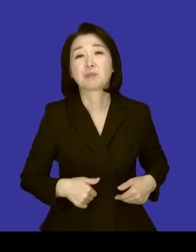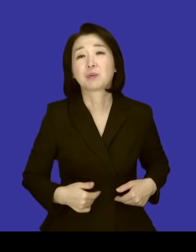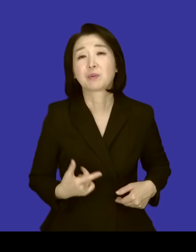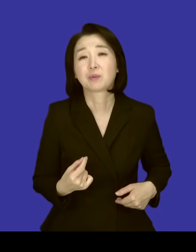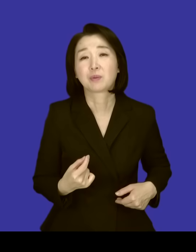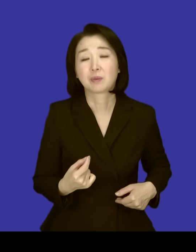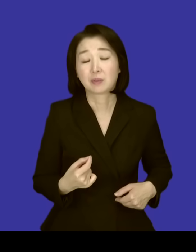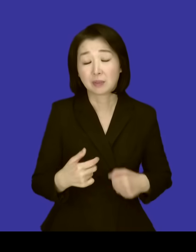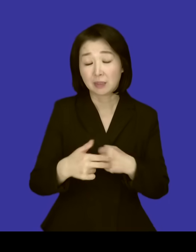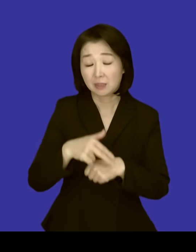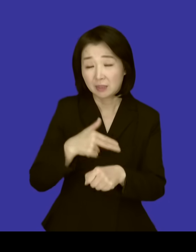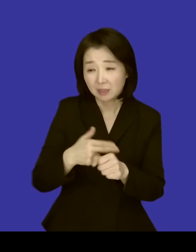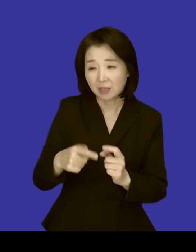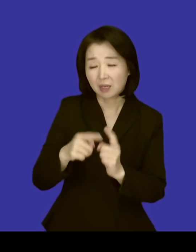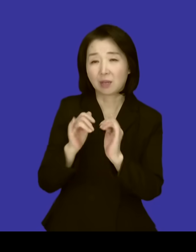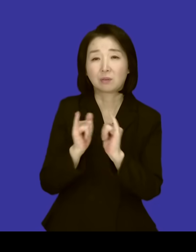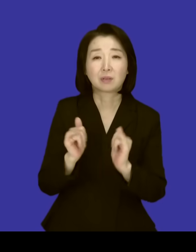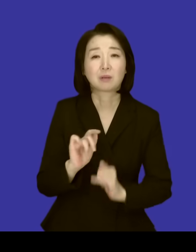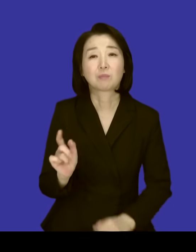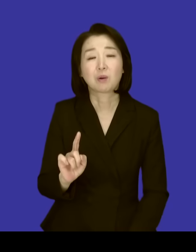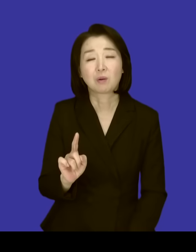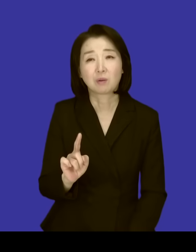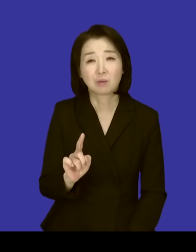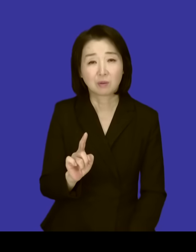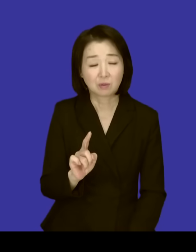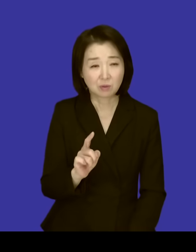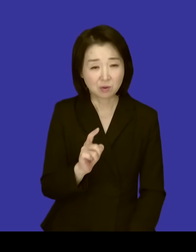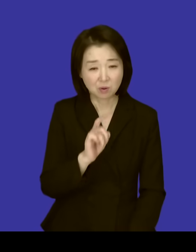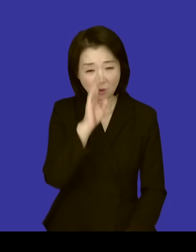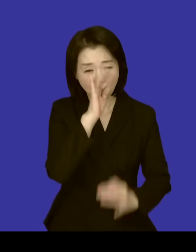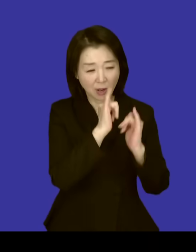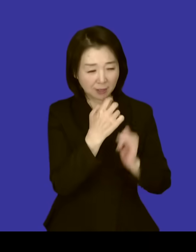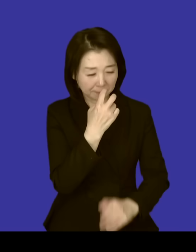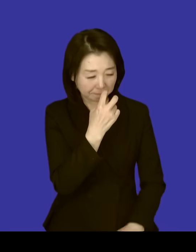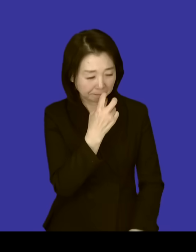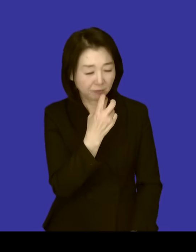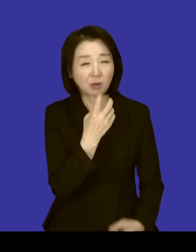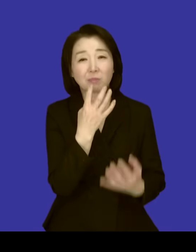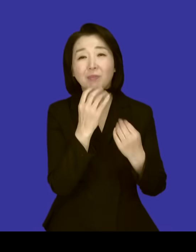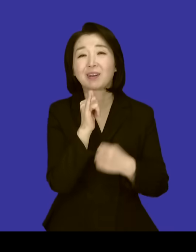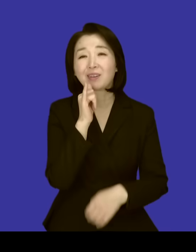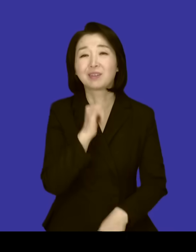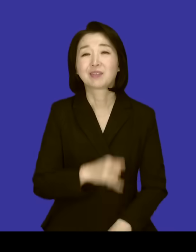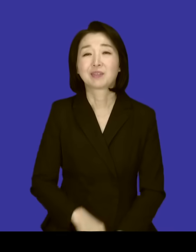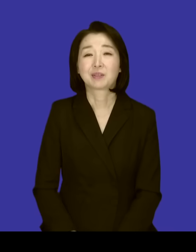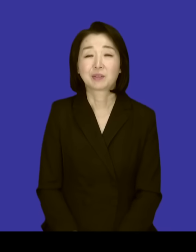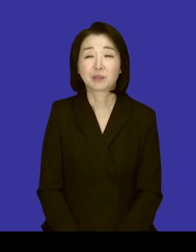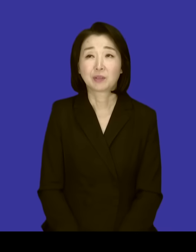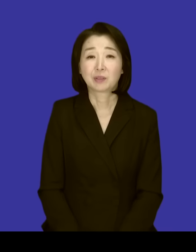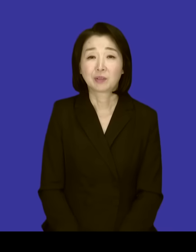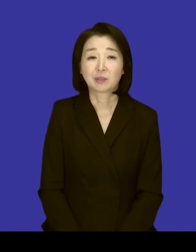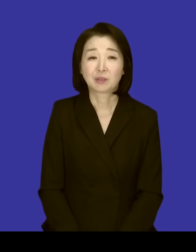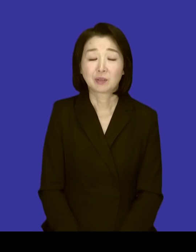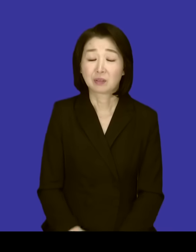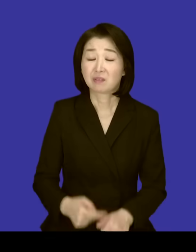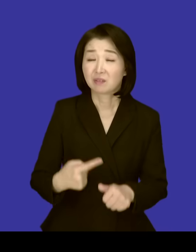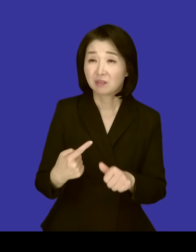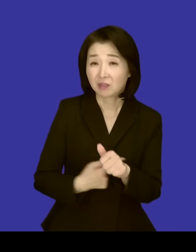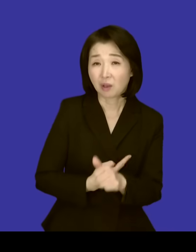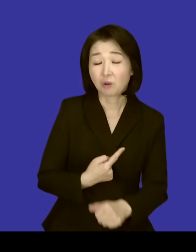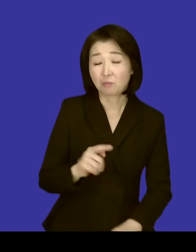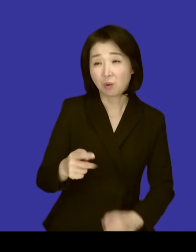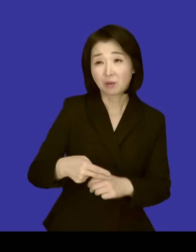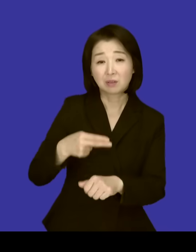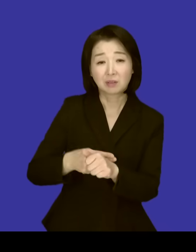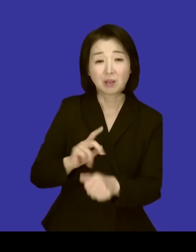되니까 의사 선생님이건 간호사 선생님이건 좀 환자 곁에 지켜야 되는 상황이 많고요. 그러다 보니 흉부외과 의사 선생님들 같은